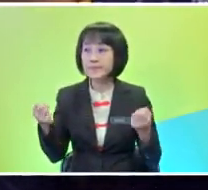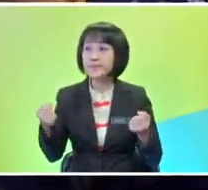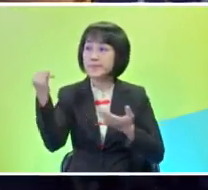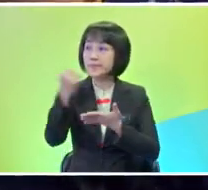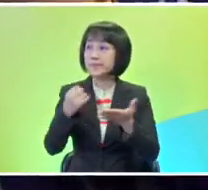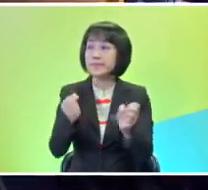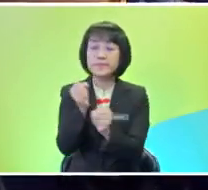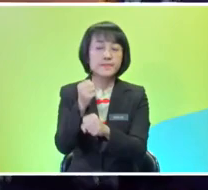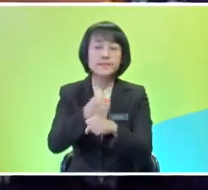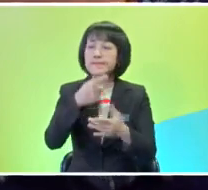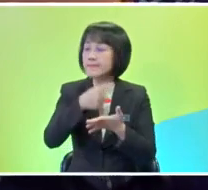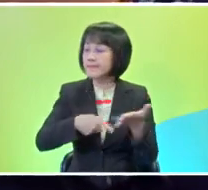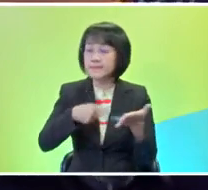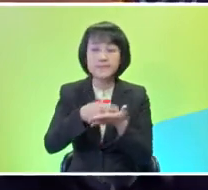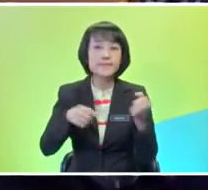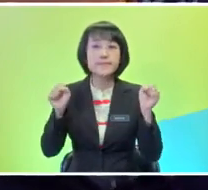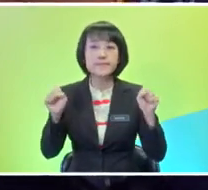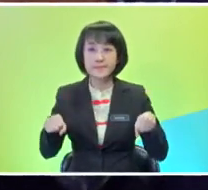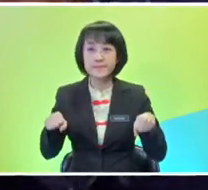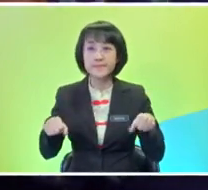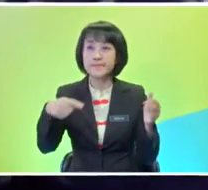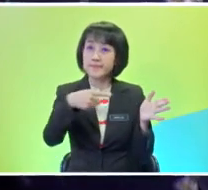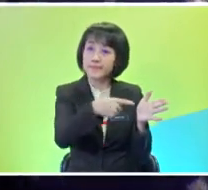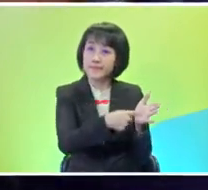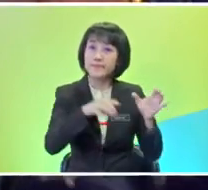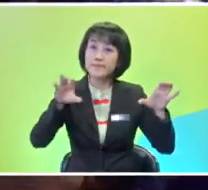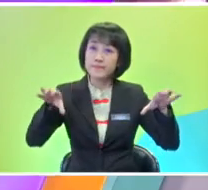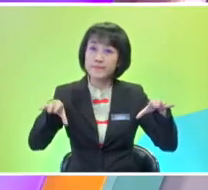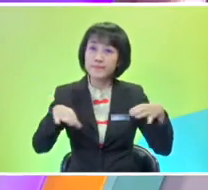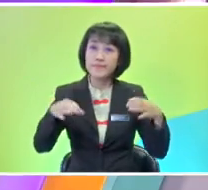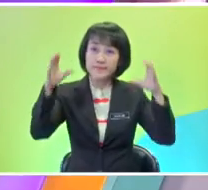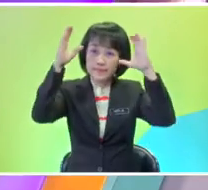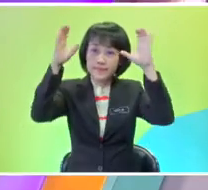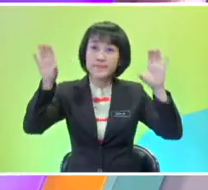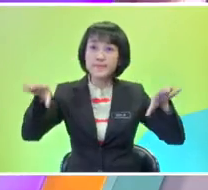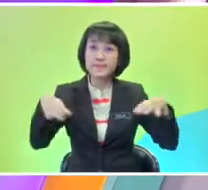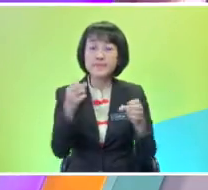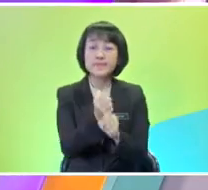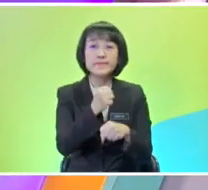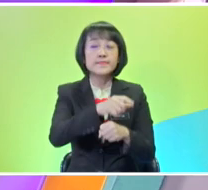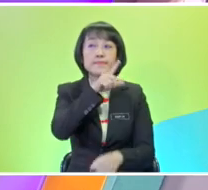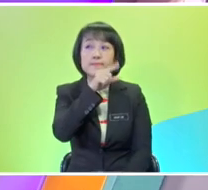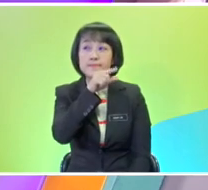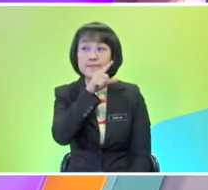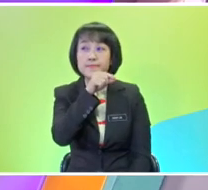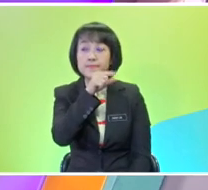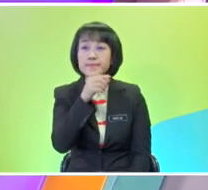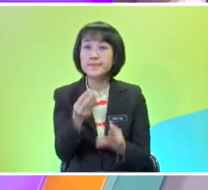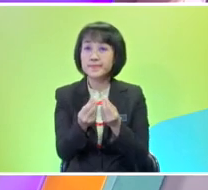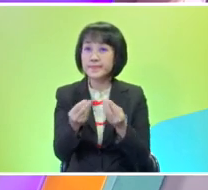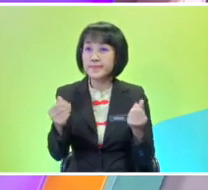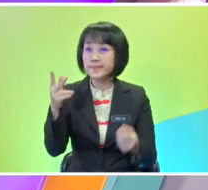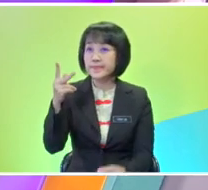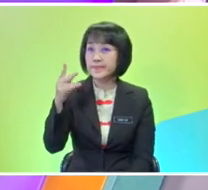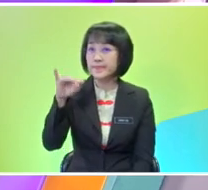di sini gua ada sediakan bentuk burung Oke burung kemudian fase genetik ee kinetik juga ada